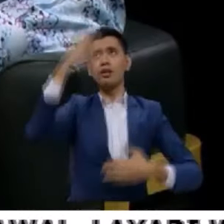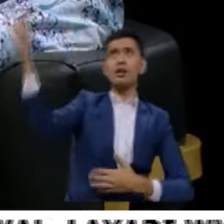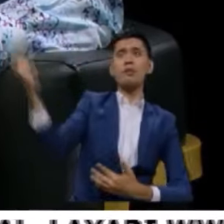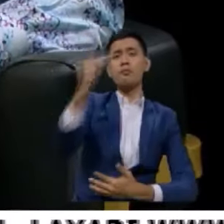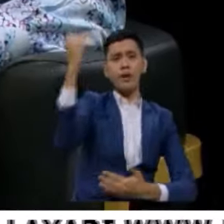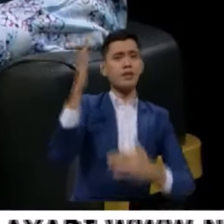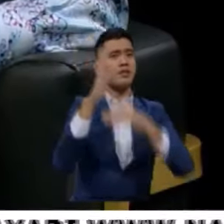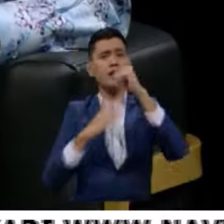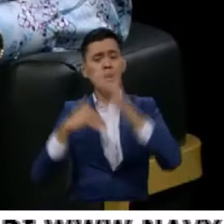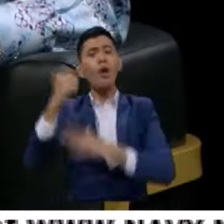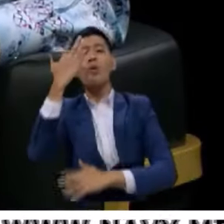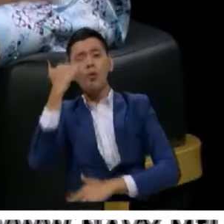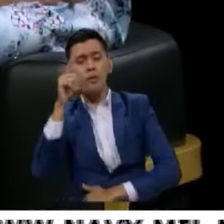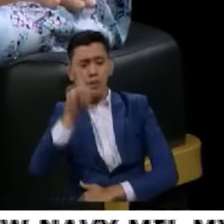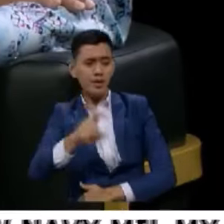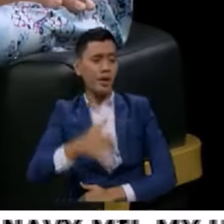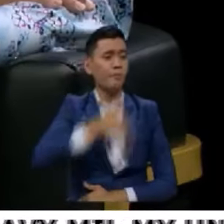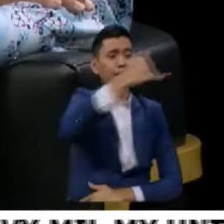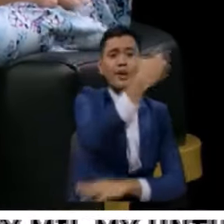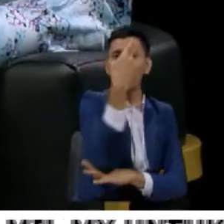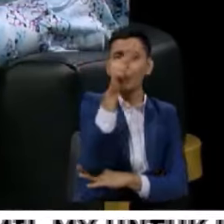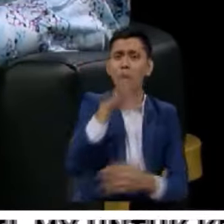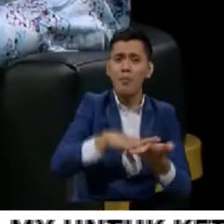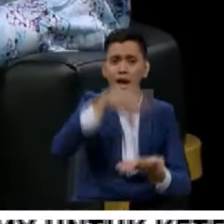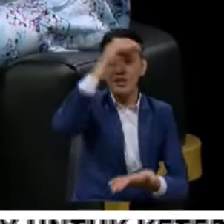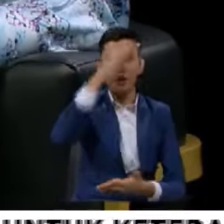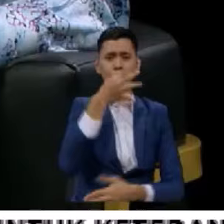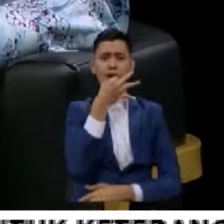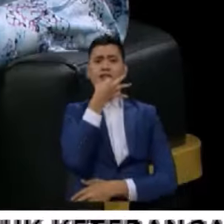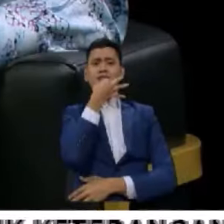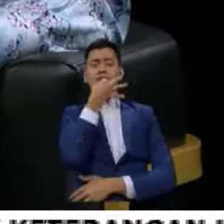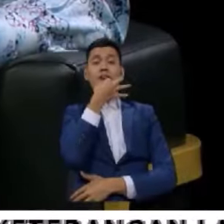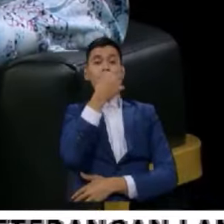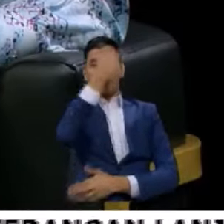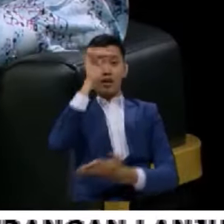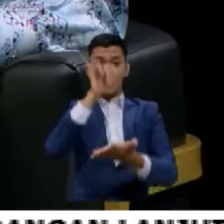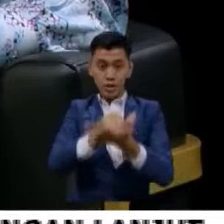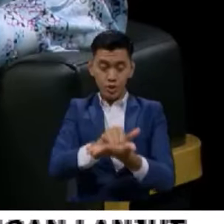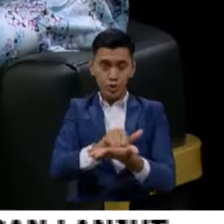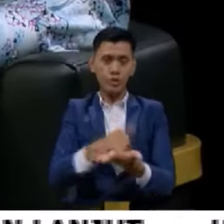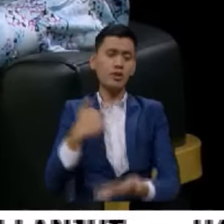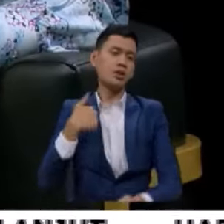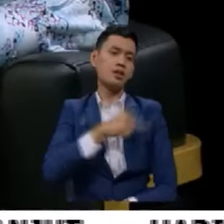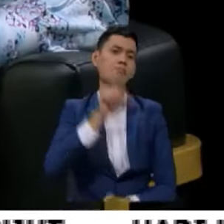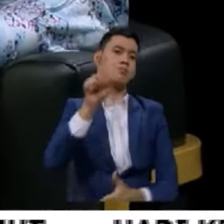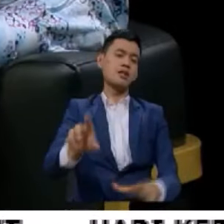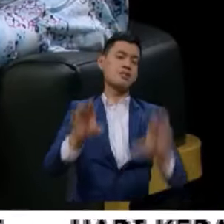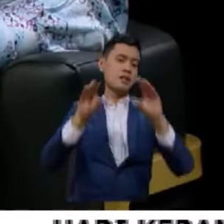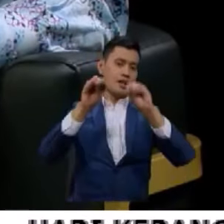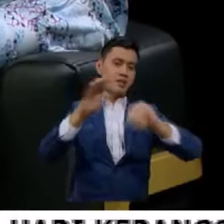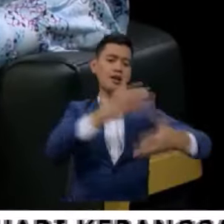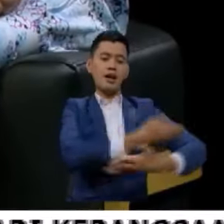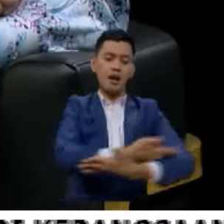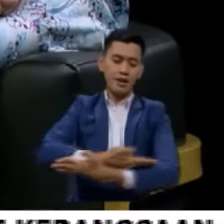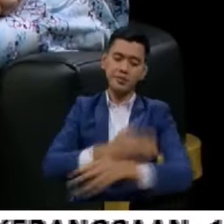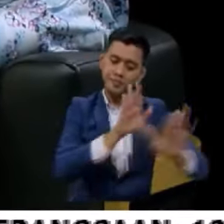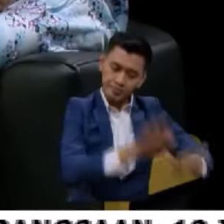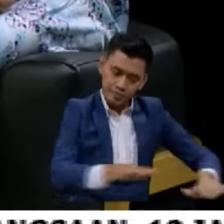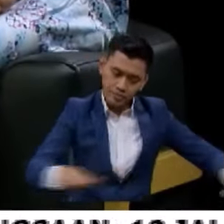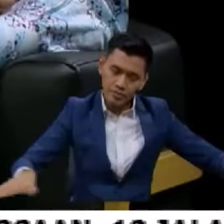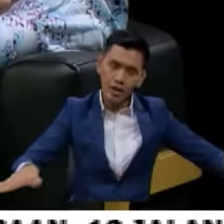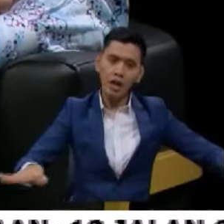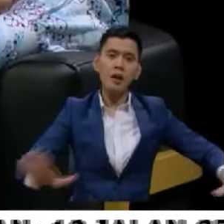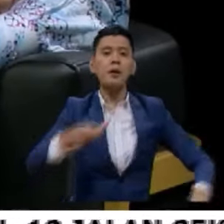yang keduanya ialah Prana bapak-bapak pada awal sekali kita telah Didik anak-anak nih nabipun